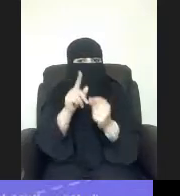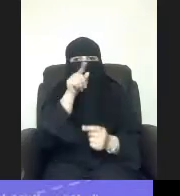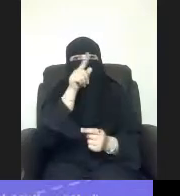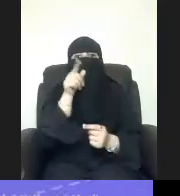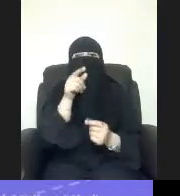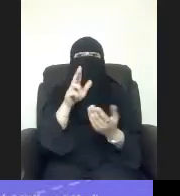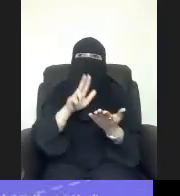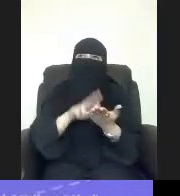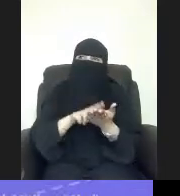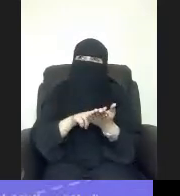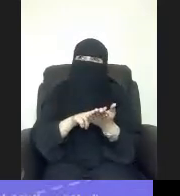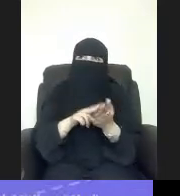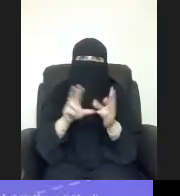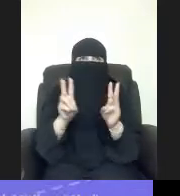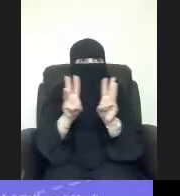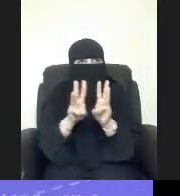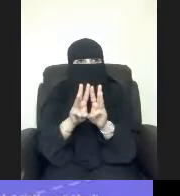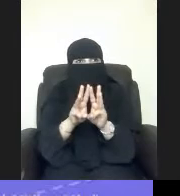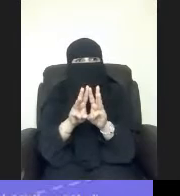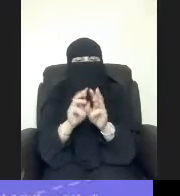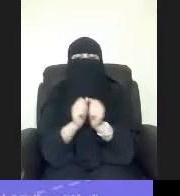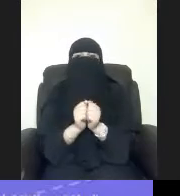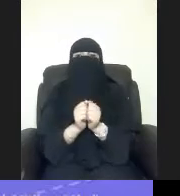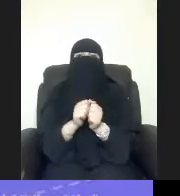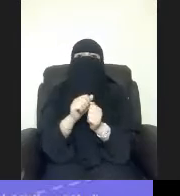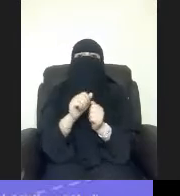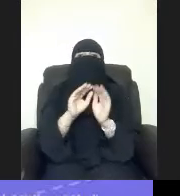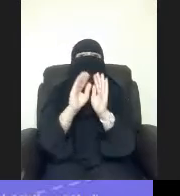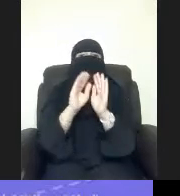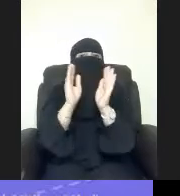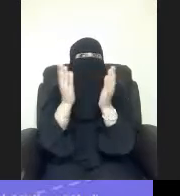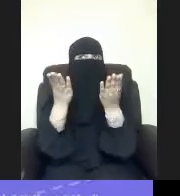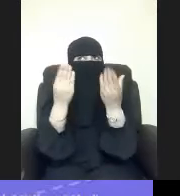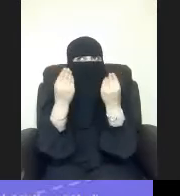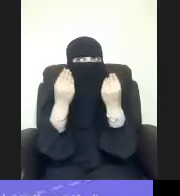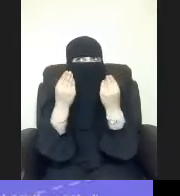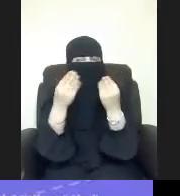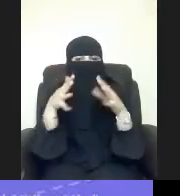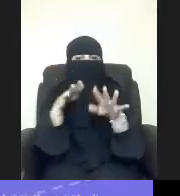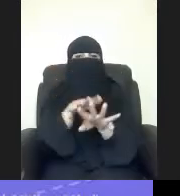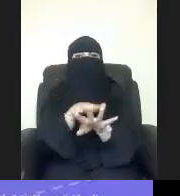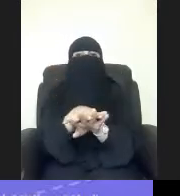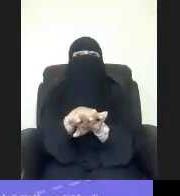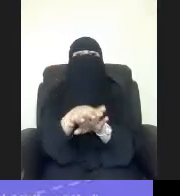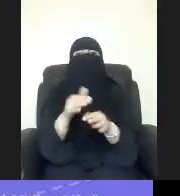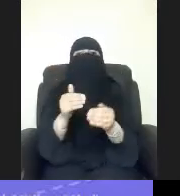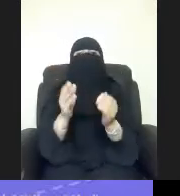والتعلم المدمج المقصود فيه في هذه الحالة أنا أفهم أنه تعلم عن بعد.